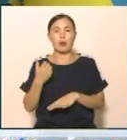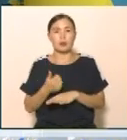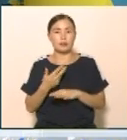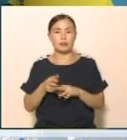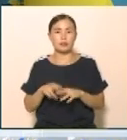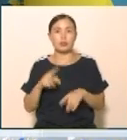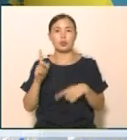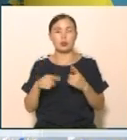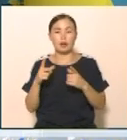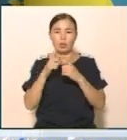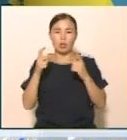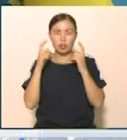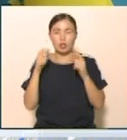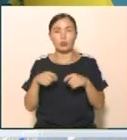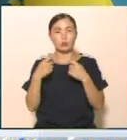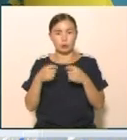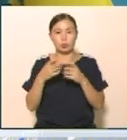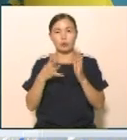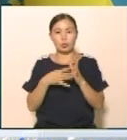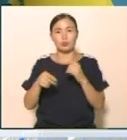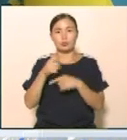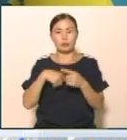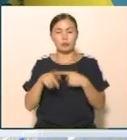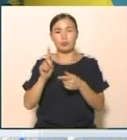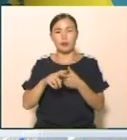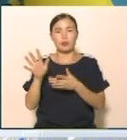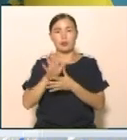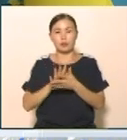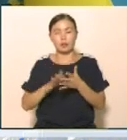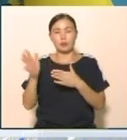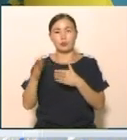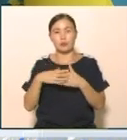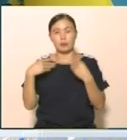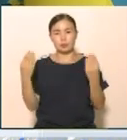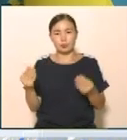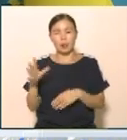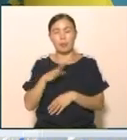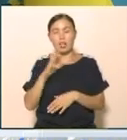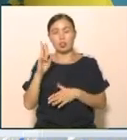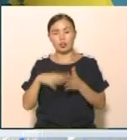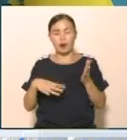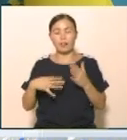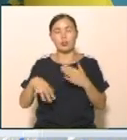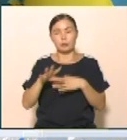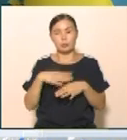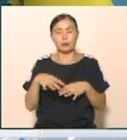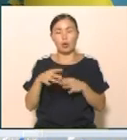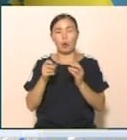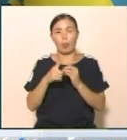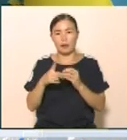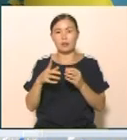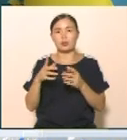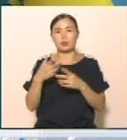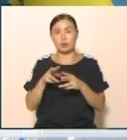арқылы маскалық режимді бұзған үшін 9 кәсіпкерлік нысанға хаттама толтырылып, айыппұл өндірілді. Ал 11 тұрғынға толтырылған хаттама